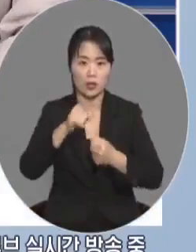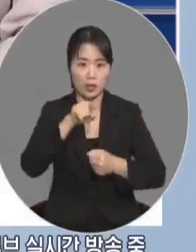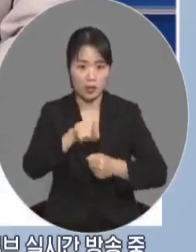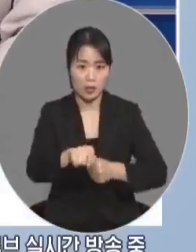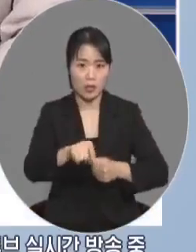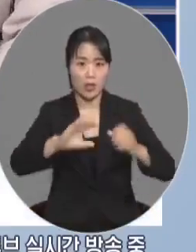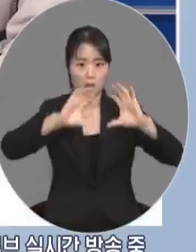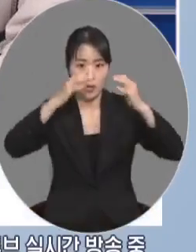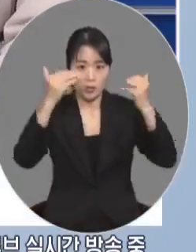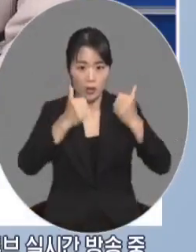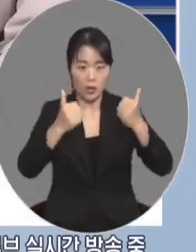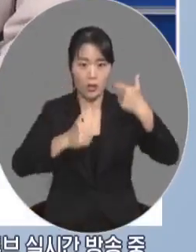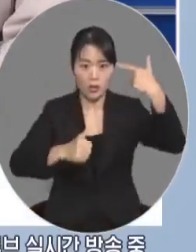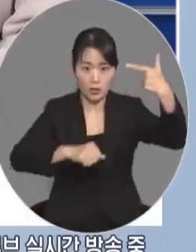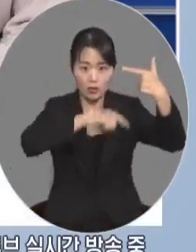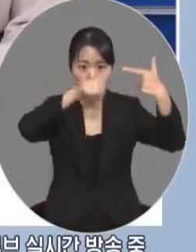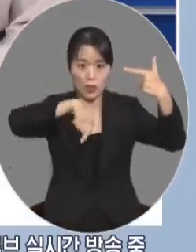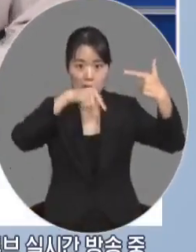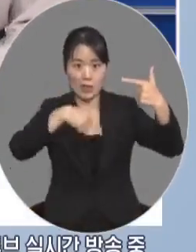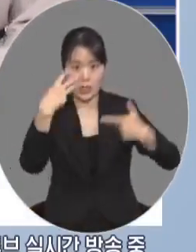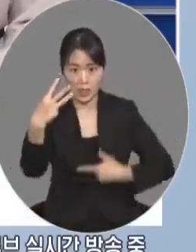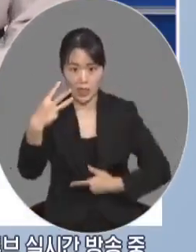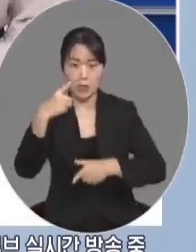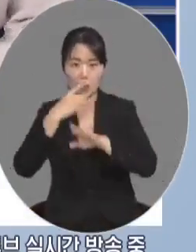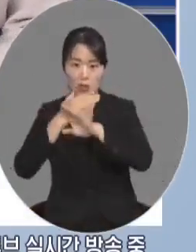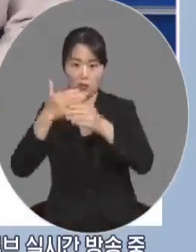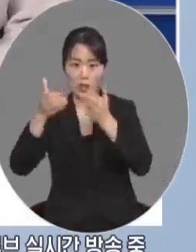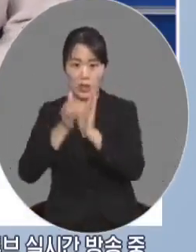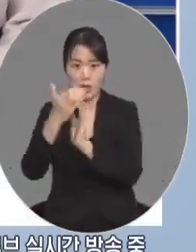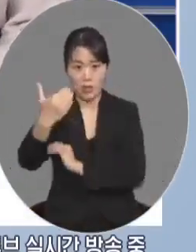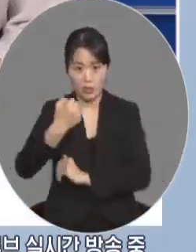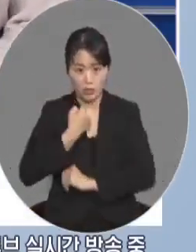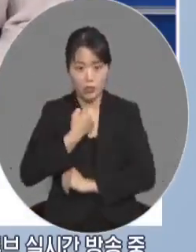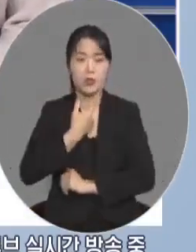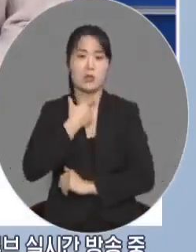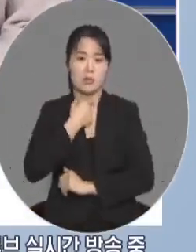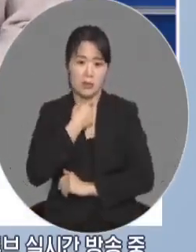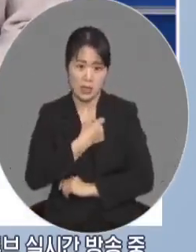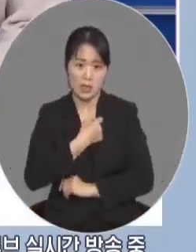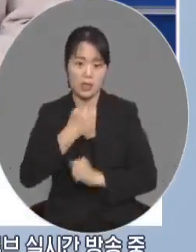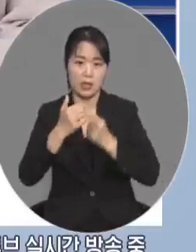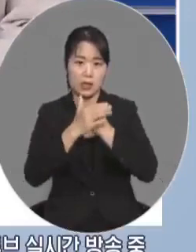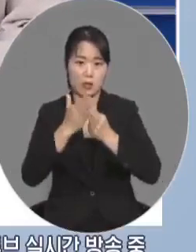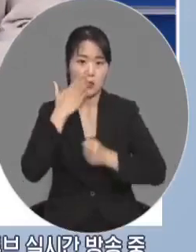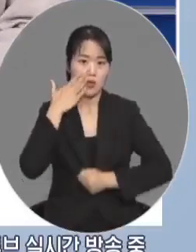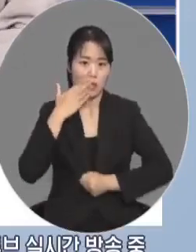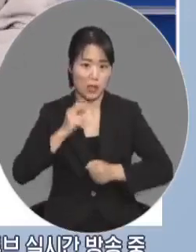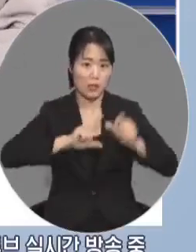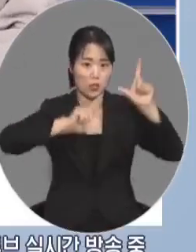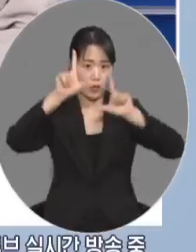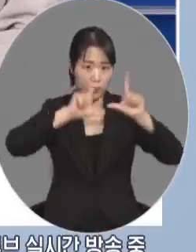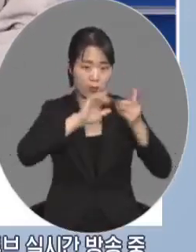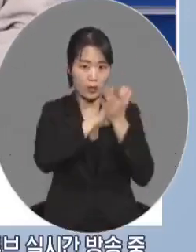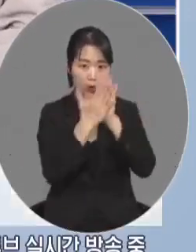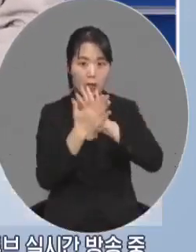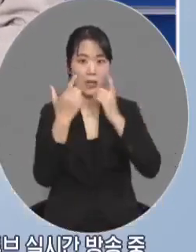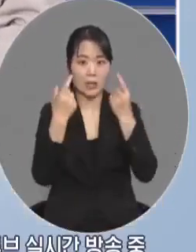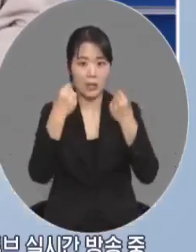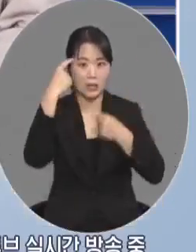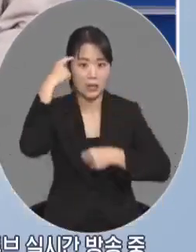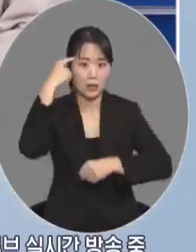6석 중 최소 3석을 확보하는 등 이 그 집권당 중심인 울산의 정치 지형이 바뀔 걸로 지금 예측을 하고